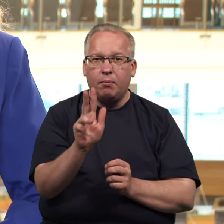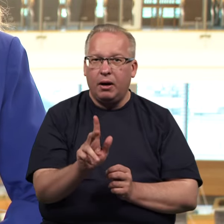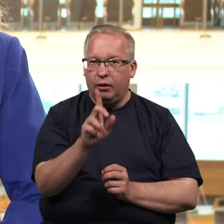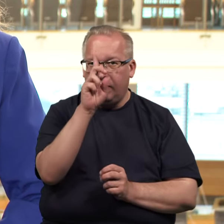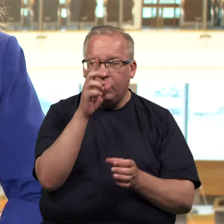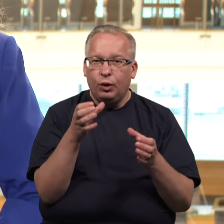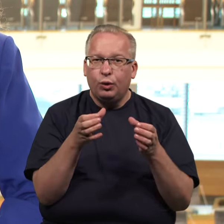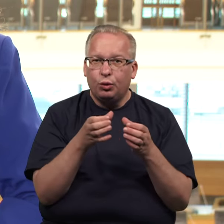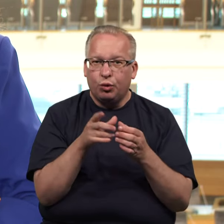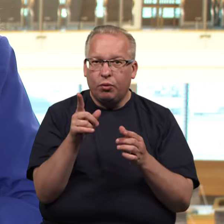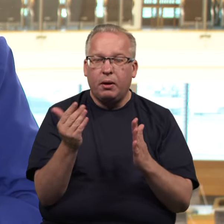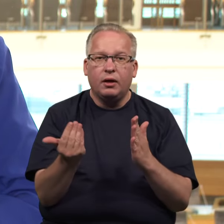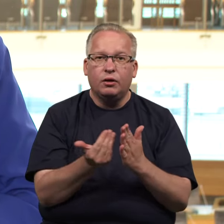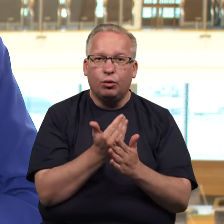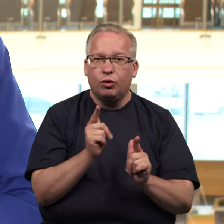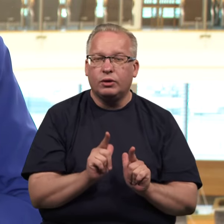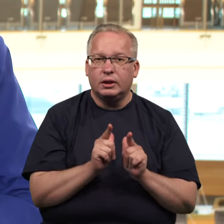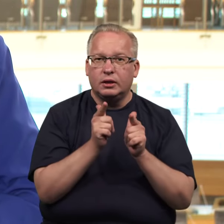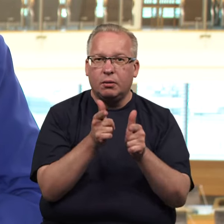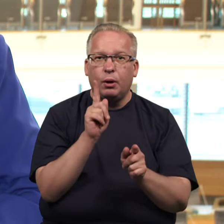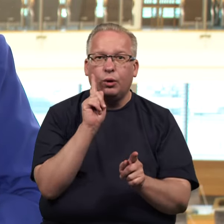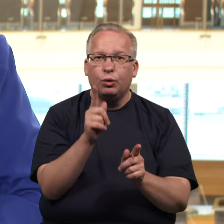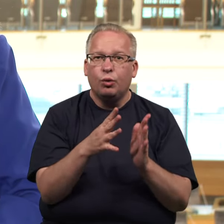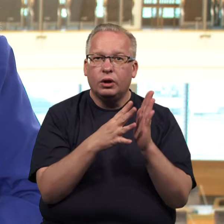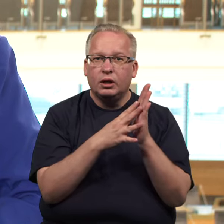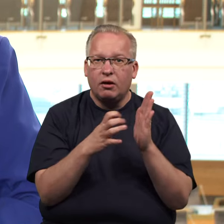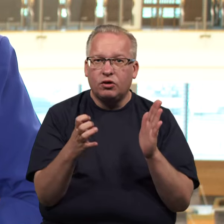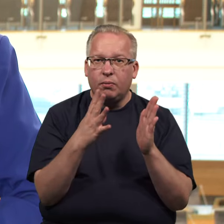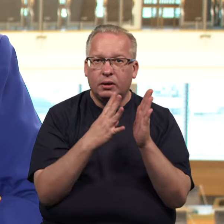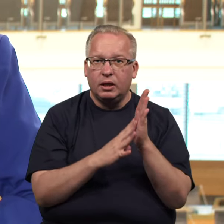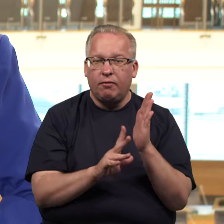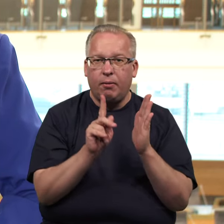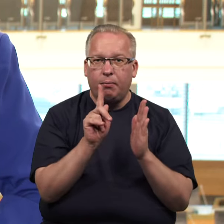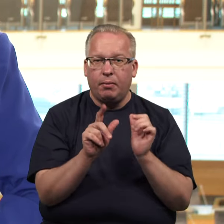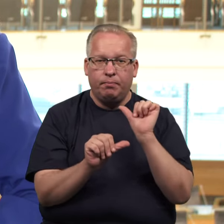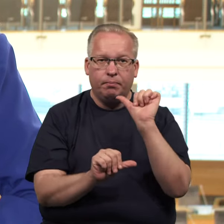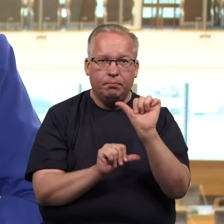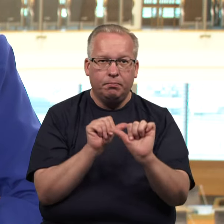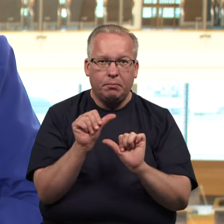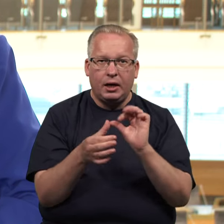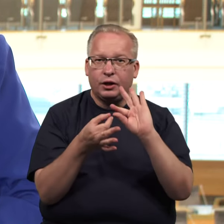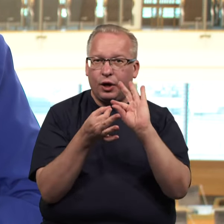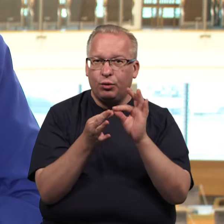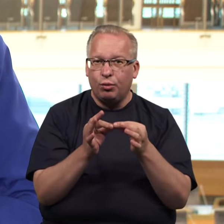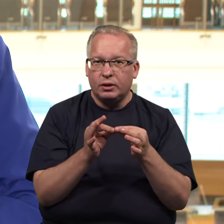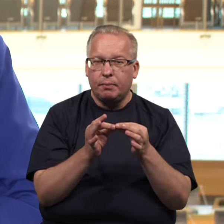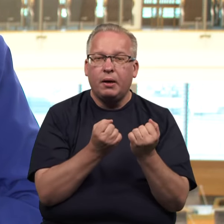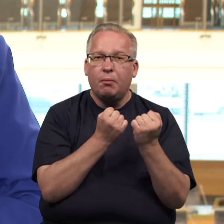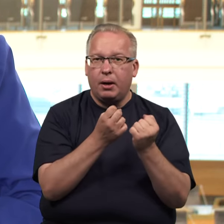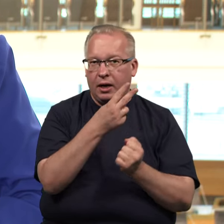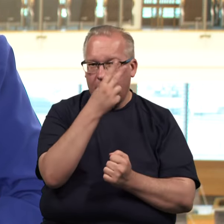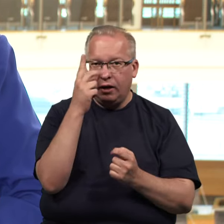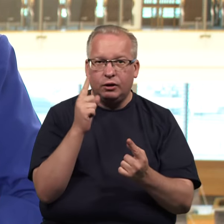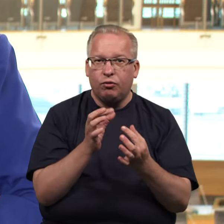valstybėmis grupė nuo jos įsteigimo 1991 metais nuosekliai rėmė Lietuvos